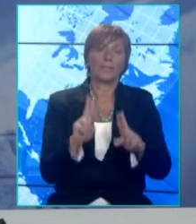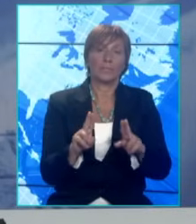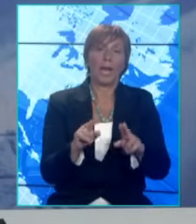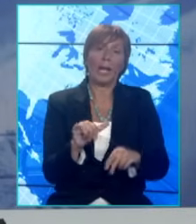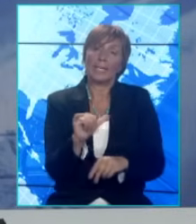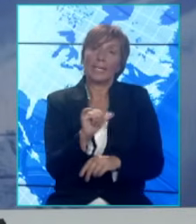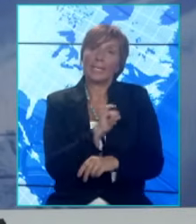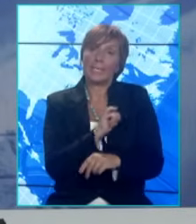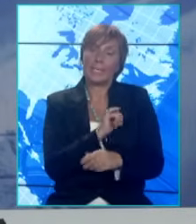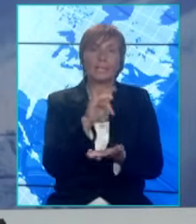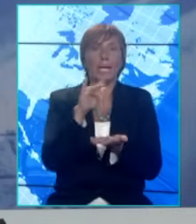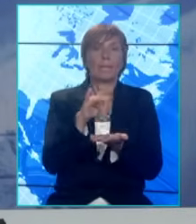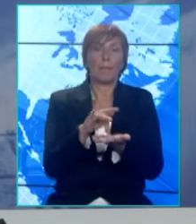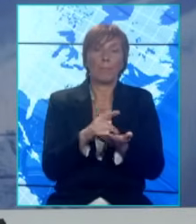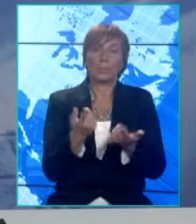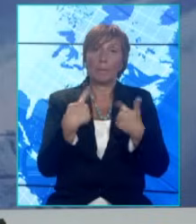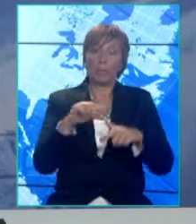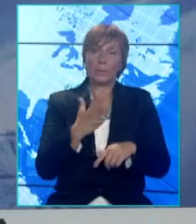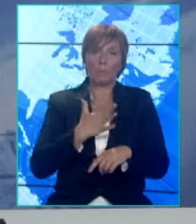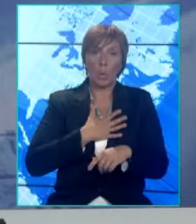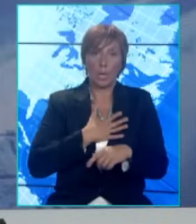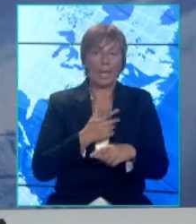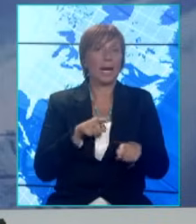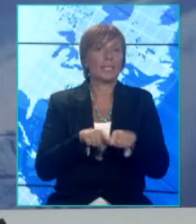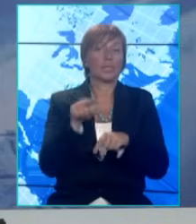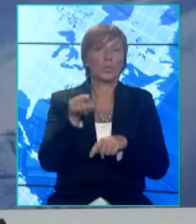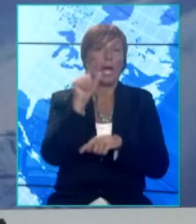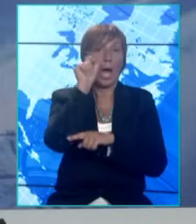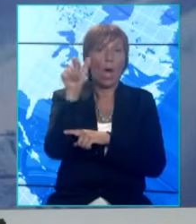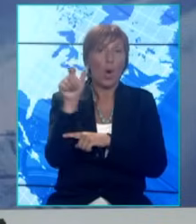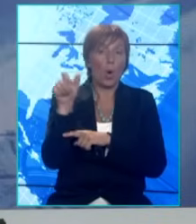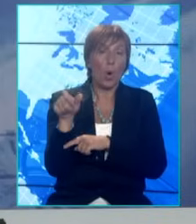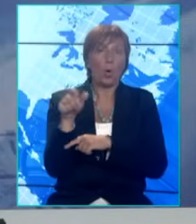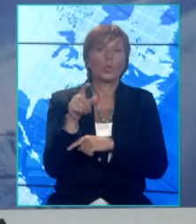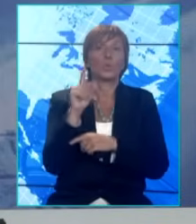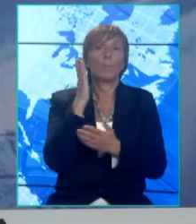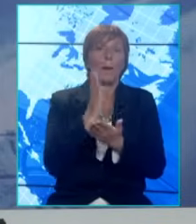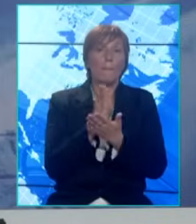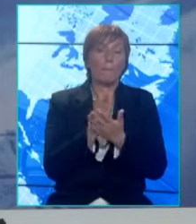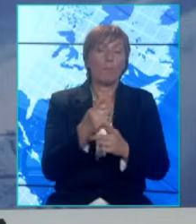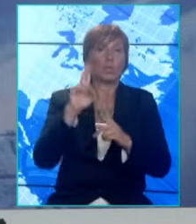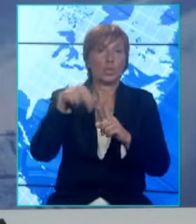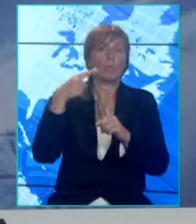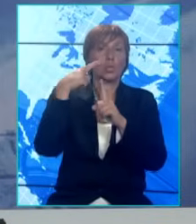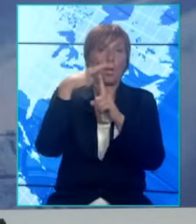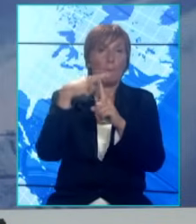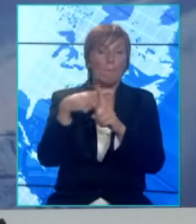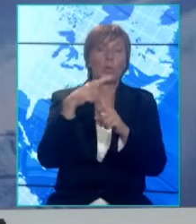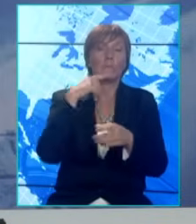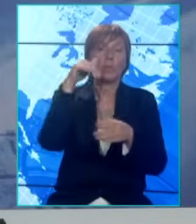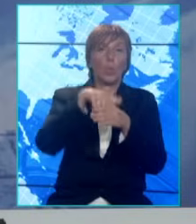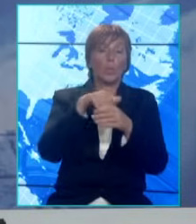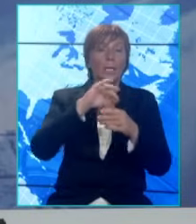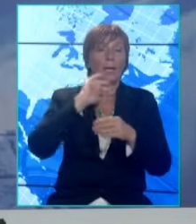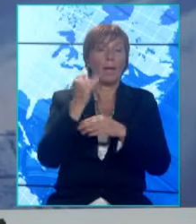i zanimljiva pozicija, pogotovo nama, a isto tako ta osoba može galvanizirati dosta pozitivnog i dobroga unutar